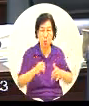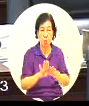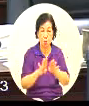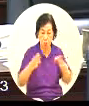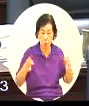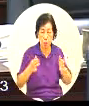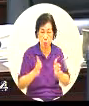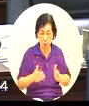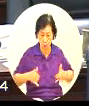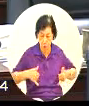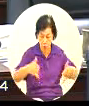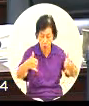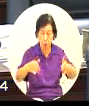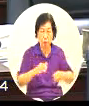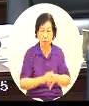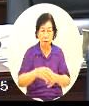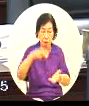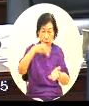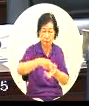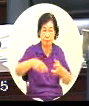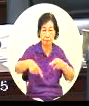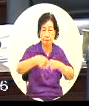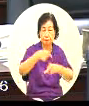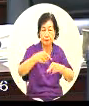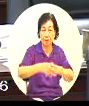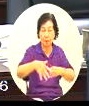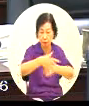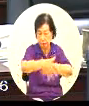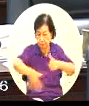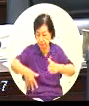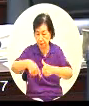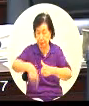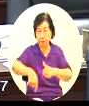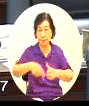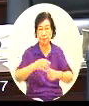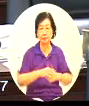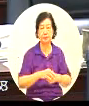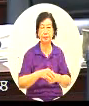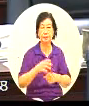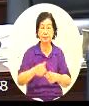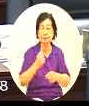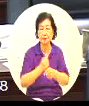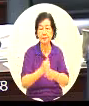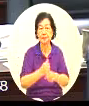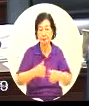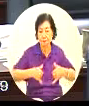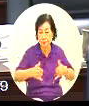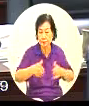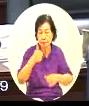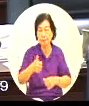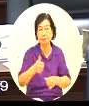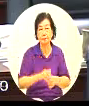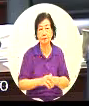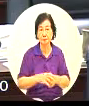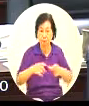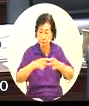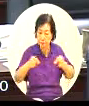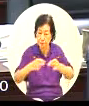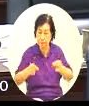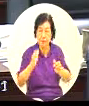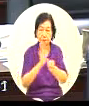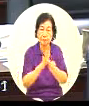伫电信效率系统遐修改，吼，开这条路咧做个真好。即日本人来跟斗设计